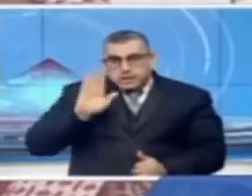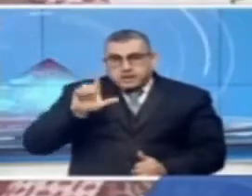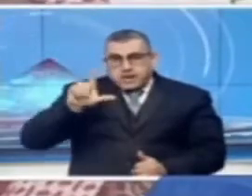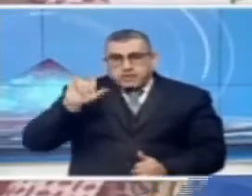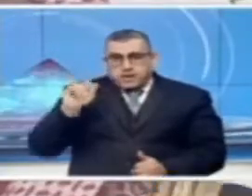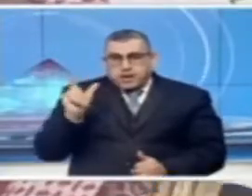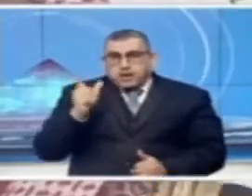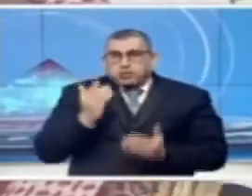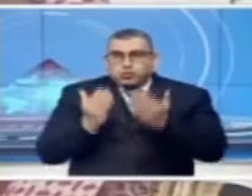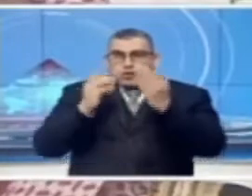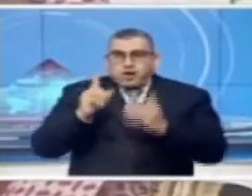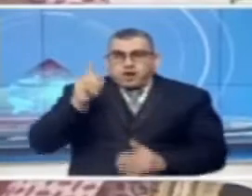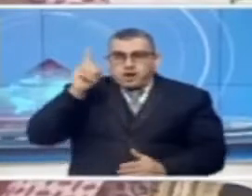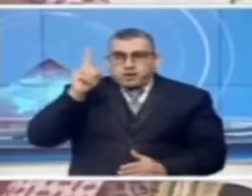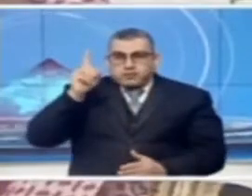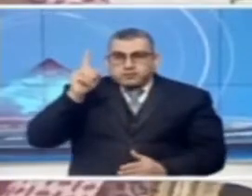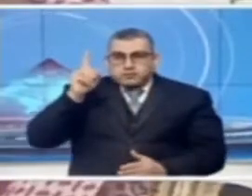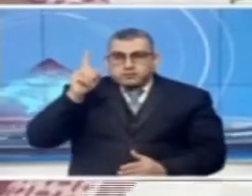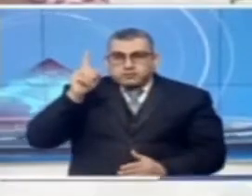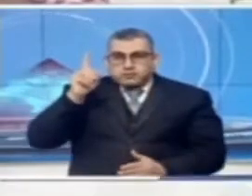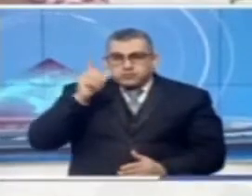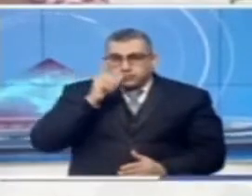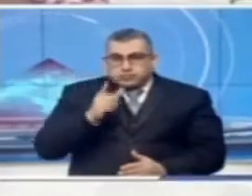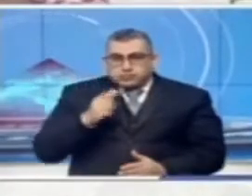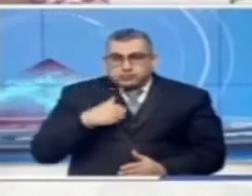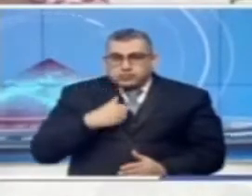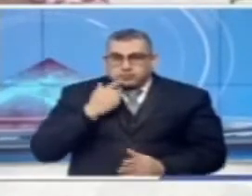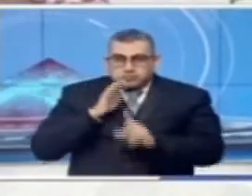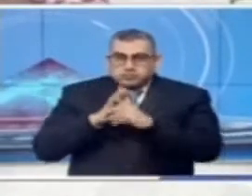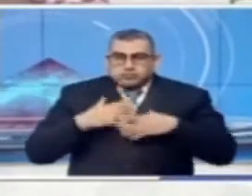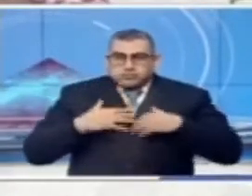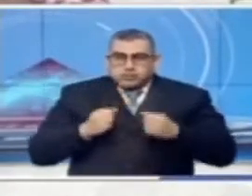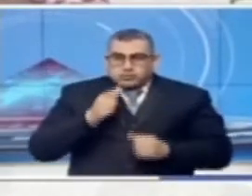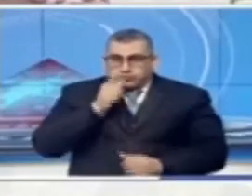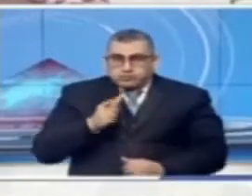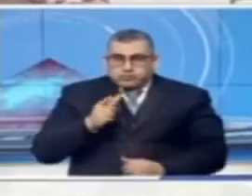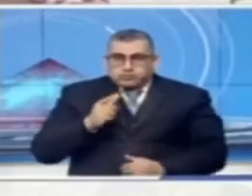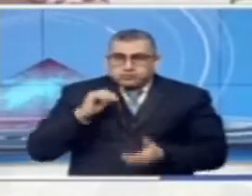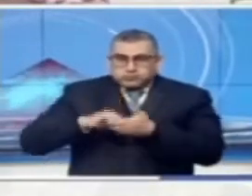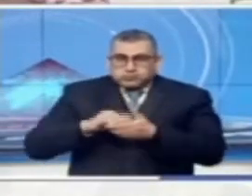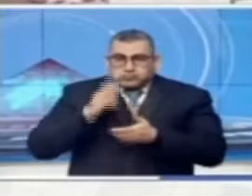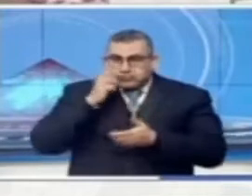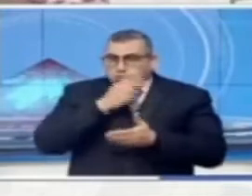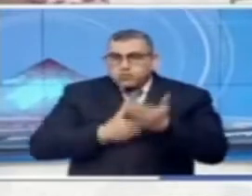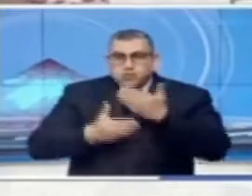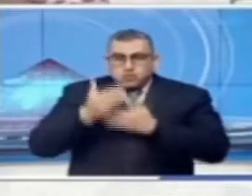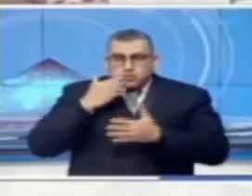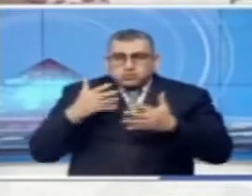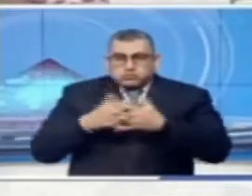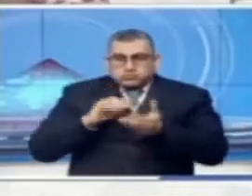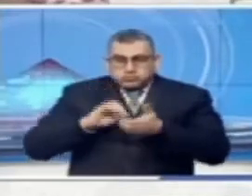الله، فهذا يحمل معه رمزية العلاقات التاريخية